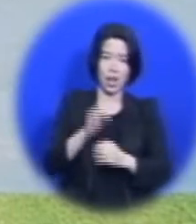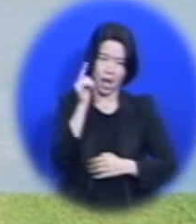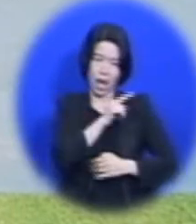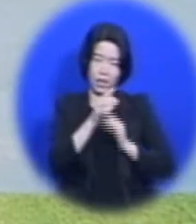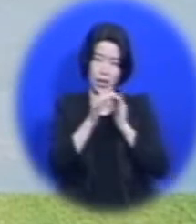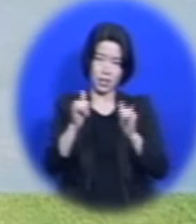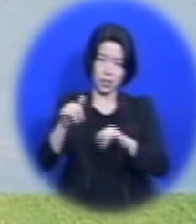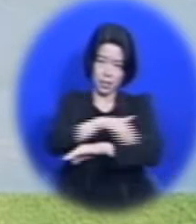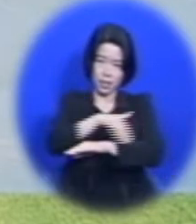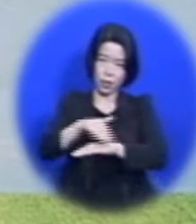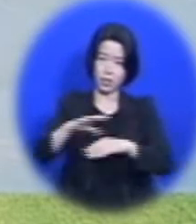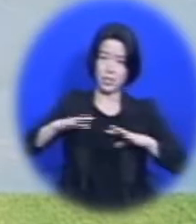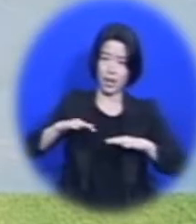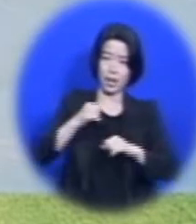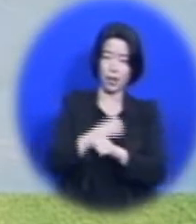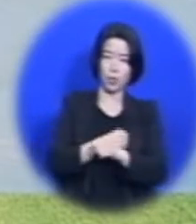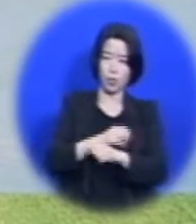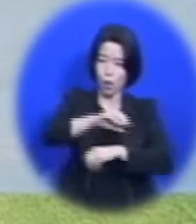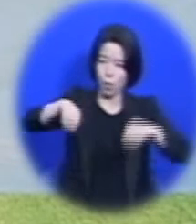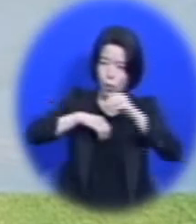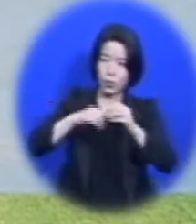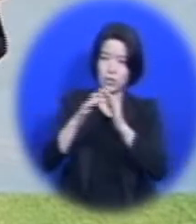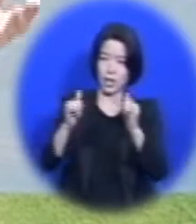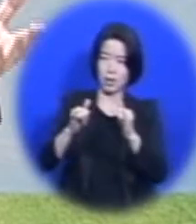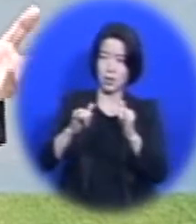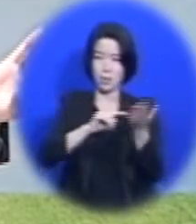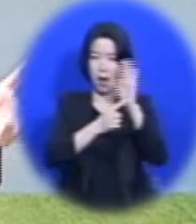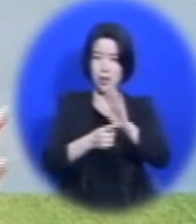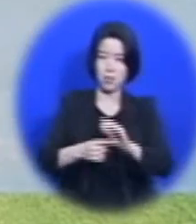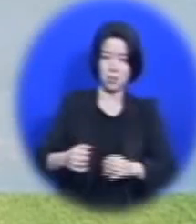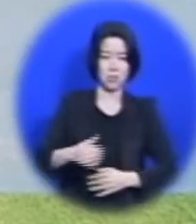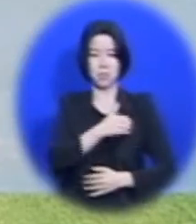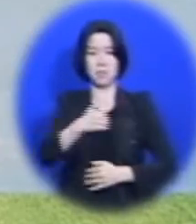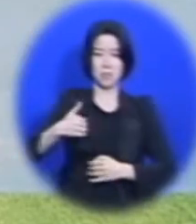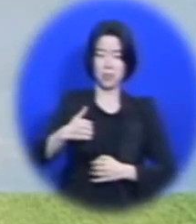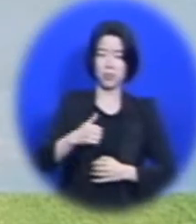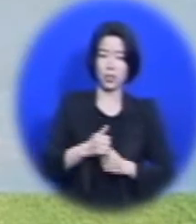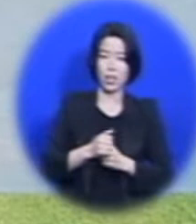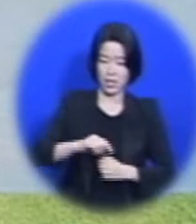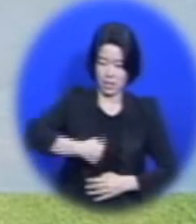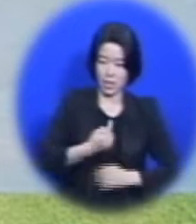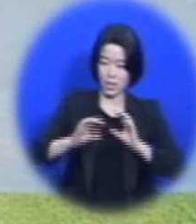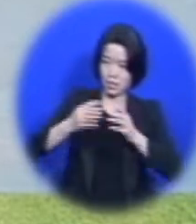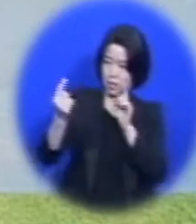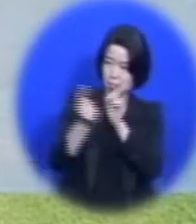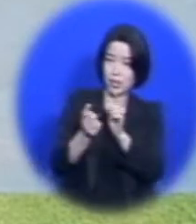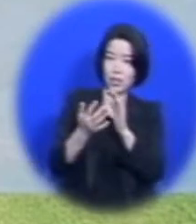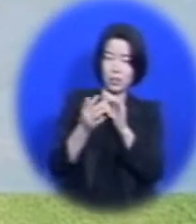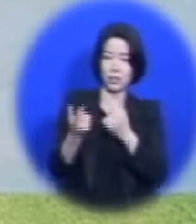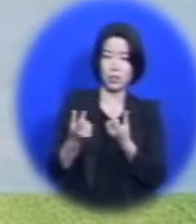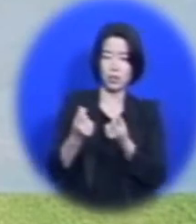악한 계획을 자랑하고 오히려 사람들에게 알리고 떵떵거리고 자기 세상을 만난 것처럼 하는 그